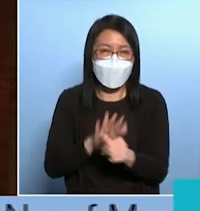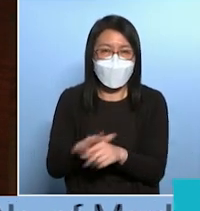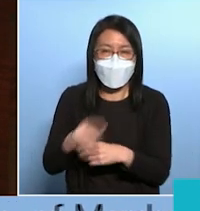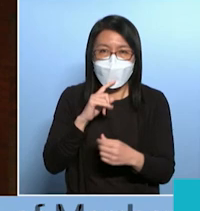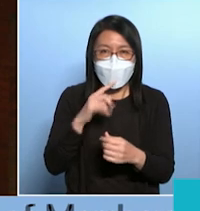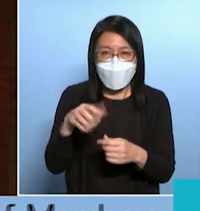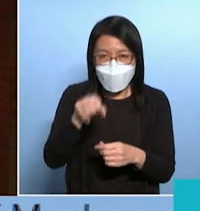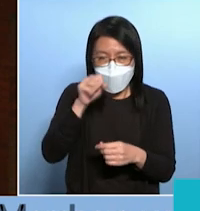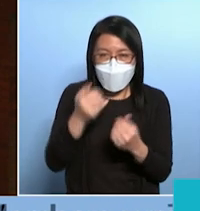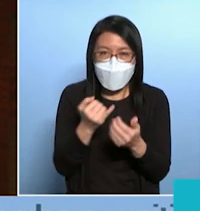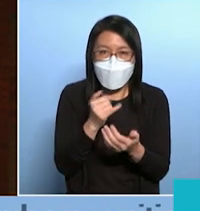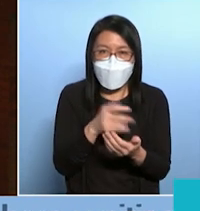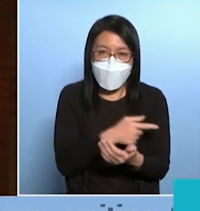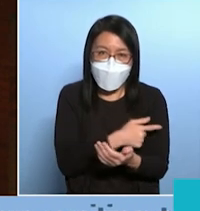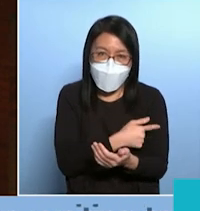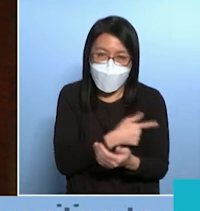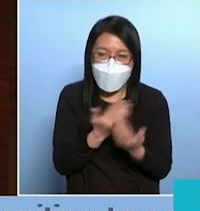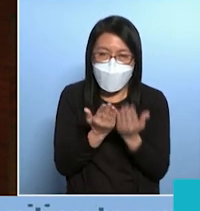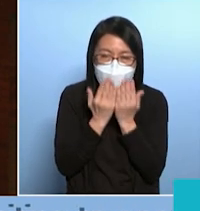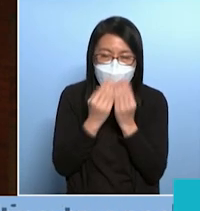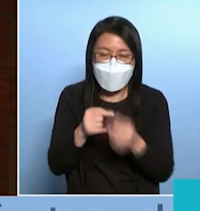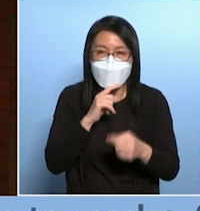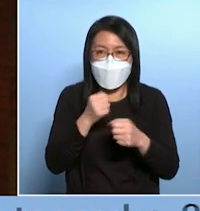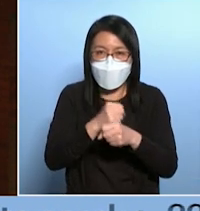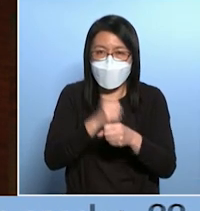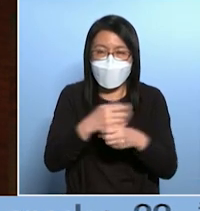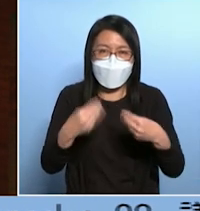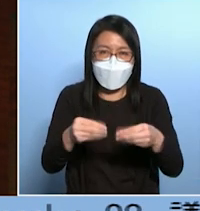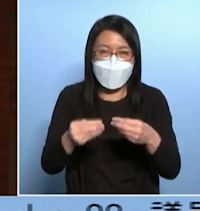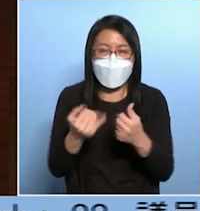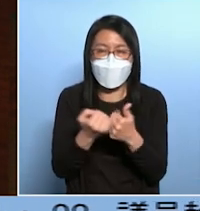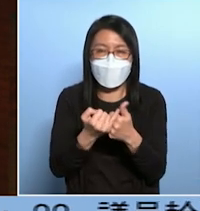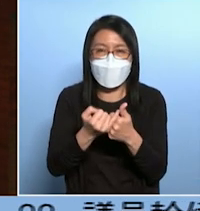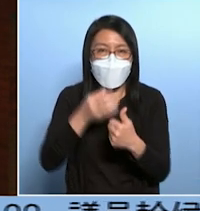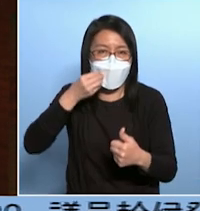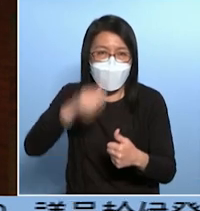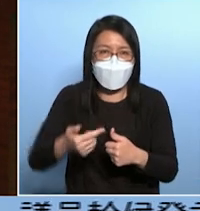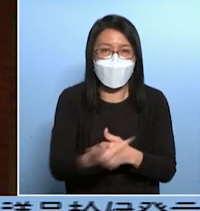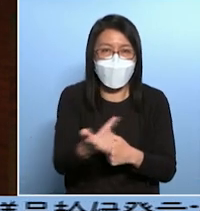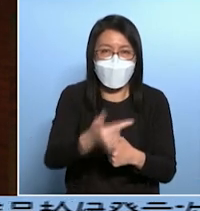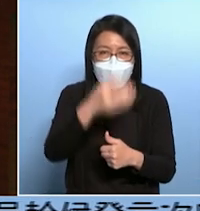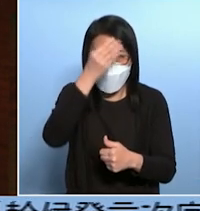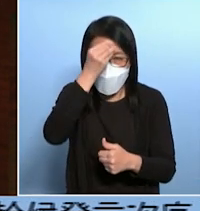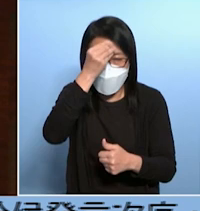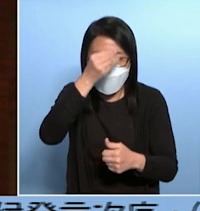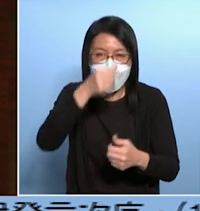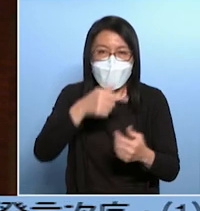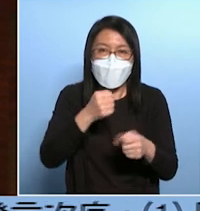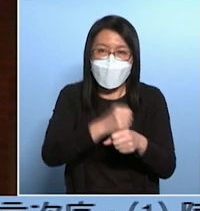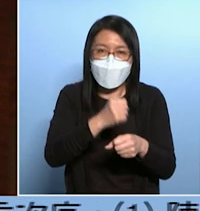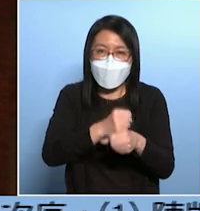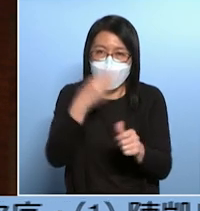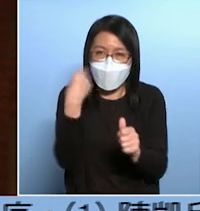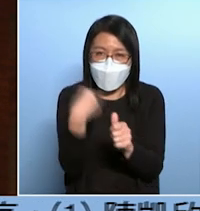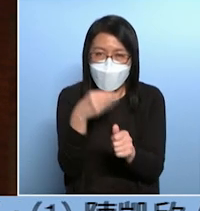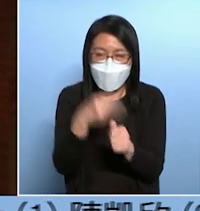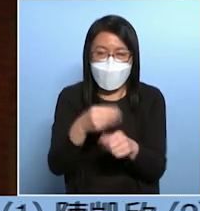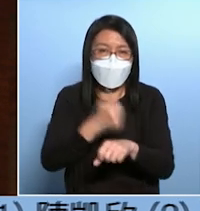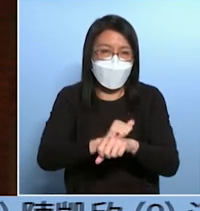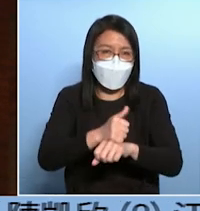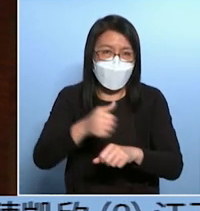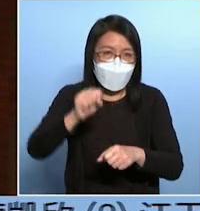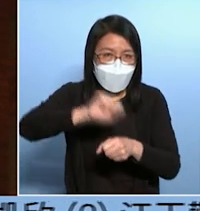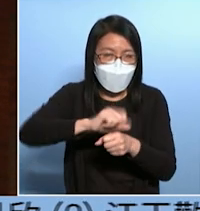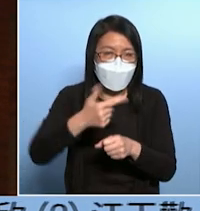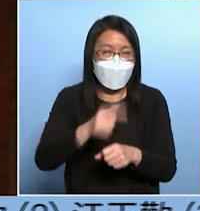學位的課程和職業教育課程的學生提供更多的實習和在職的培訓機會，並且檢討